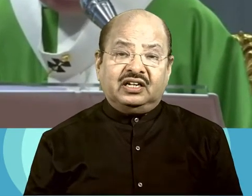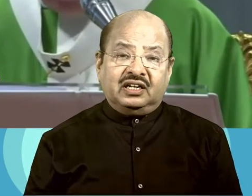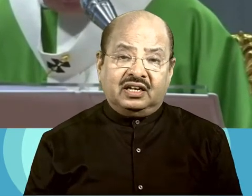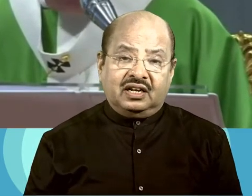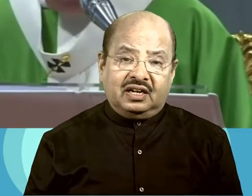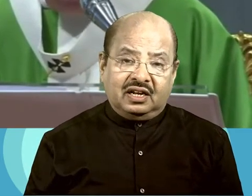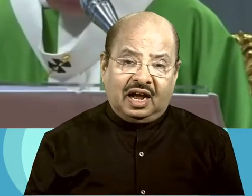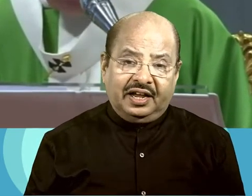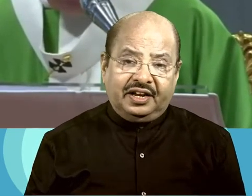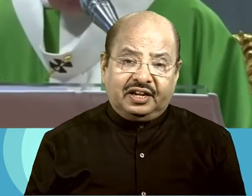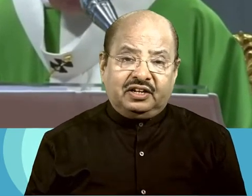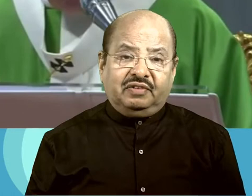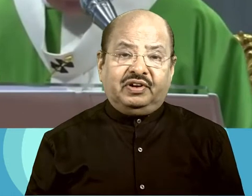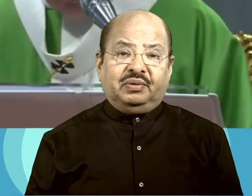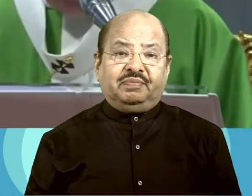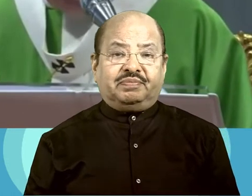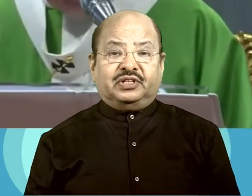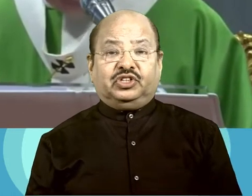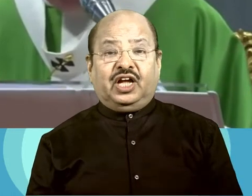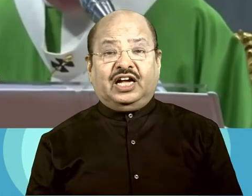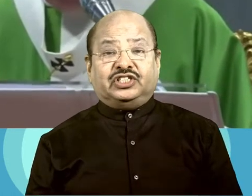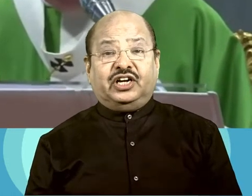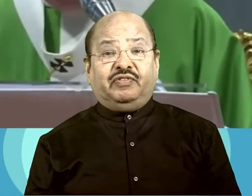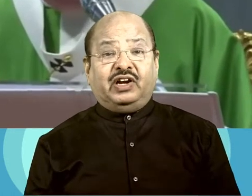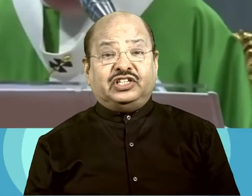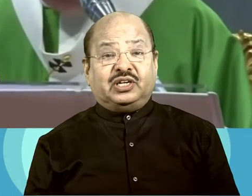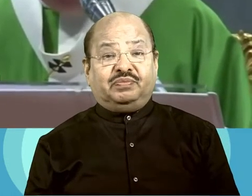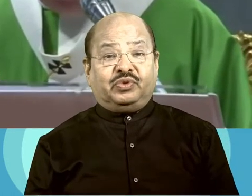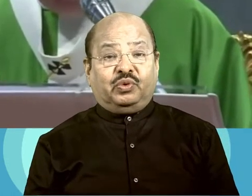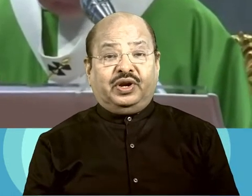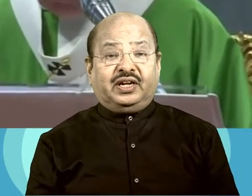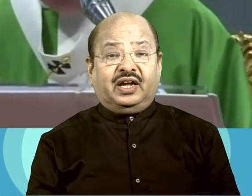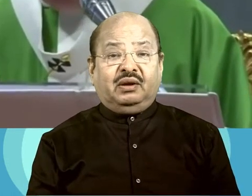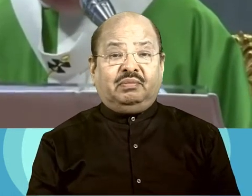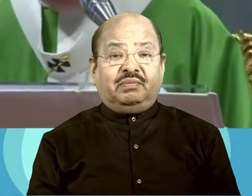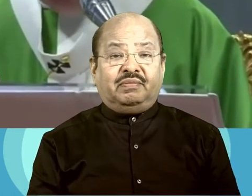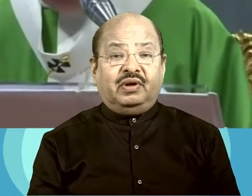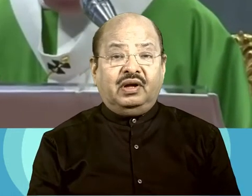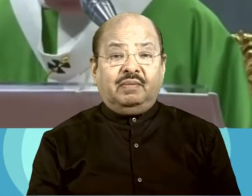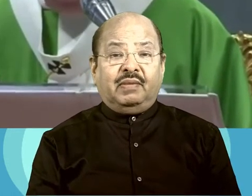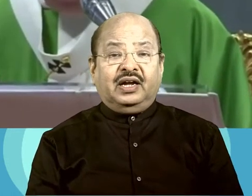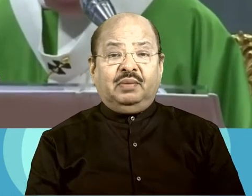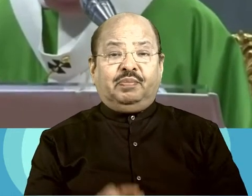ആവശ്യത്തിൽ ആയിരിക്കുന്നവരും പ്രത്യാശയുടെ വെളിച്ചം ഒരിക്കലും